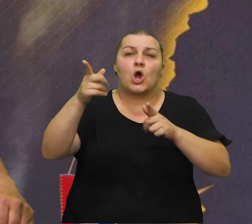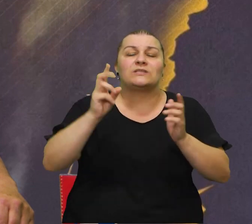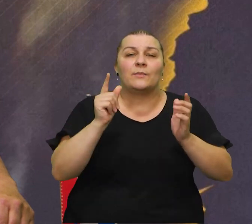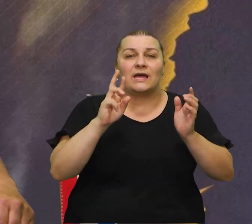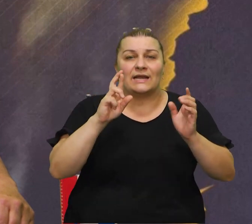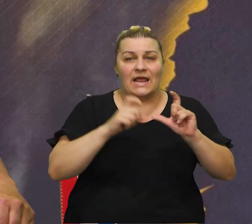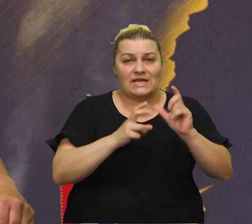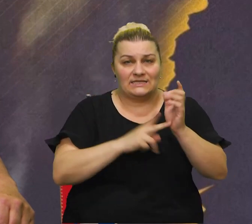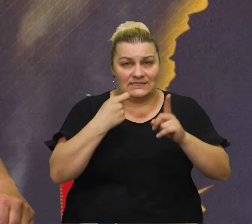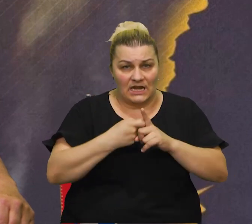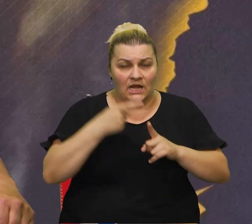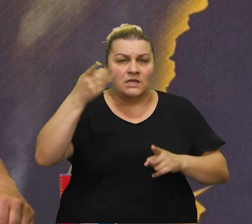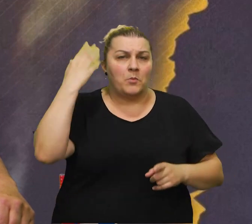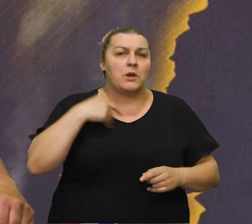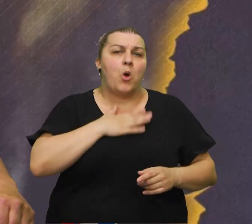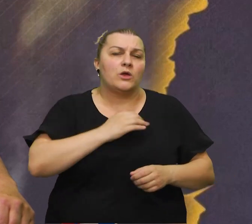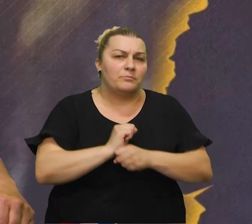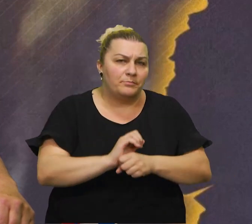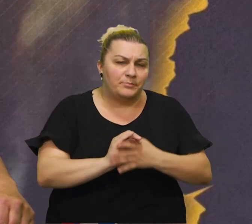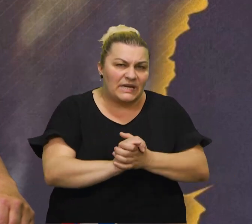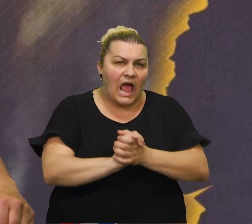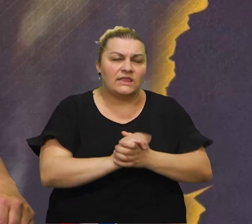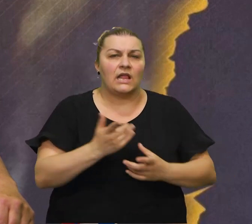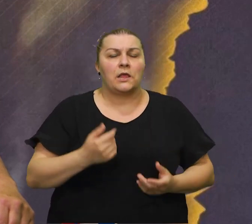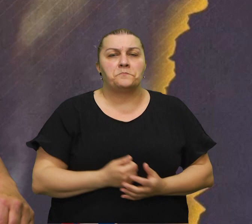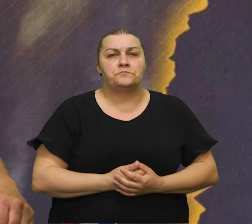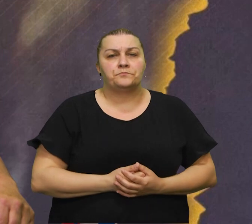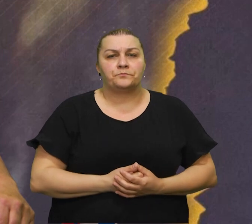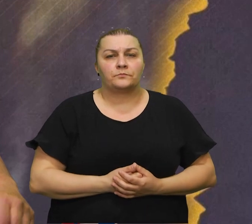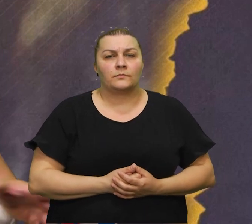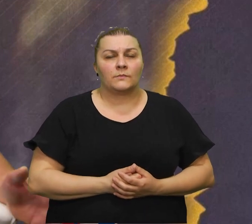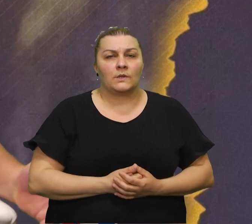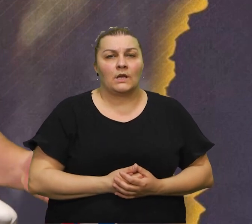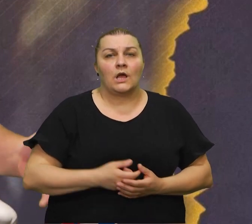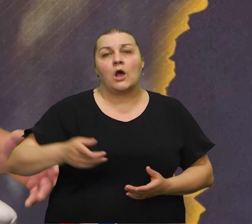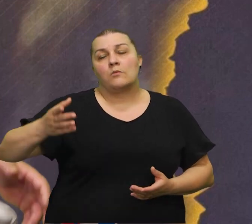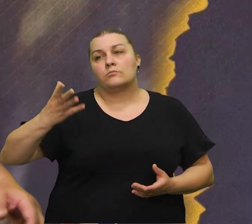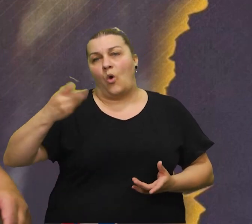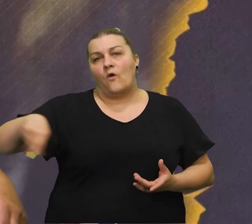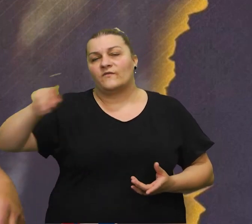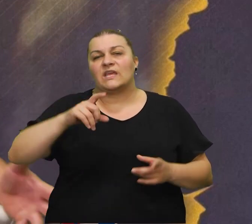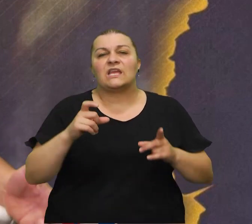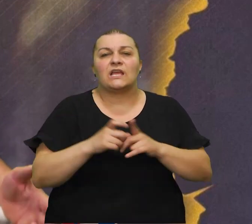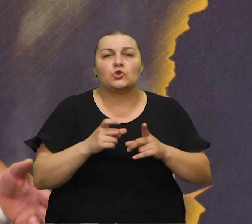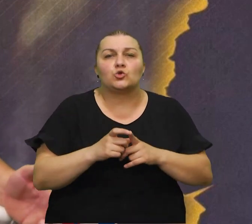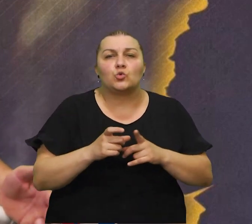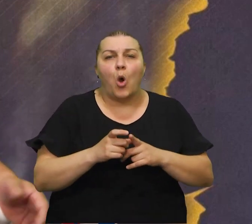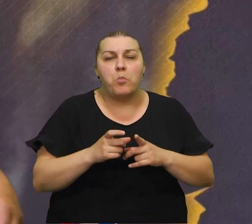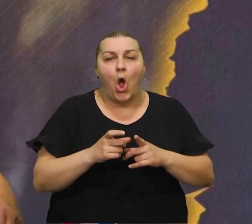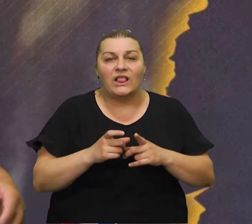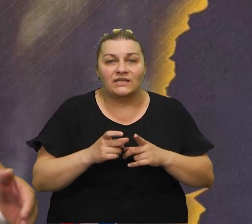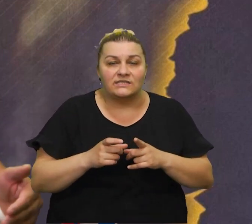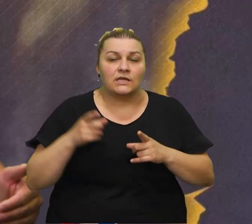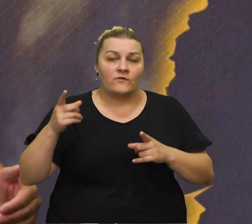tamo su bile moji prijatelji Gojez Balić Gojez Duća nakon mojeg dogopođa bih rekao ko ćeš idem se prijaviti u 4.